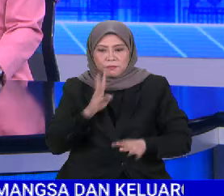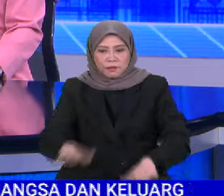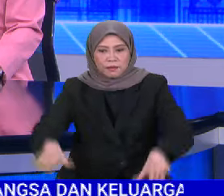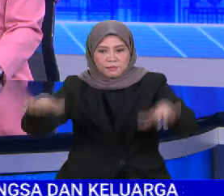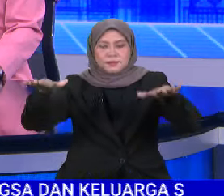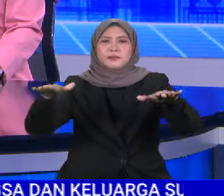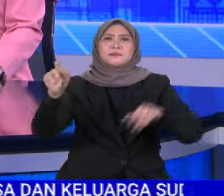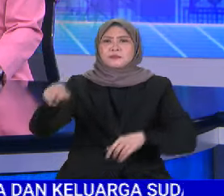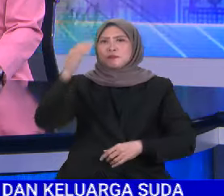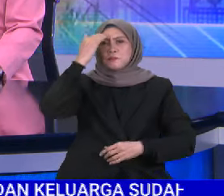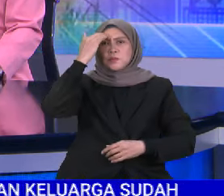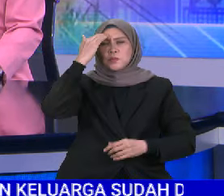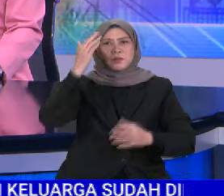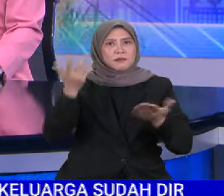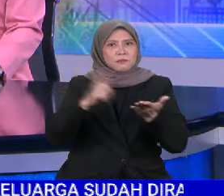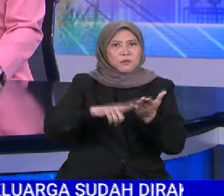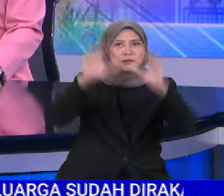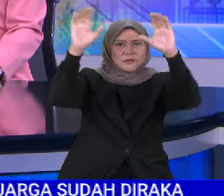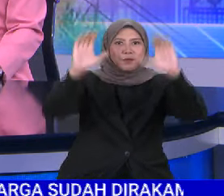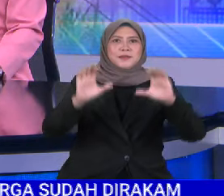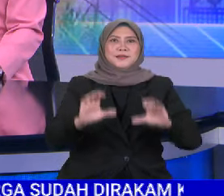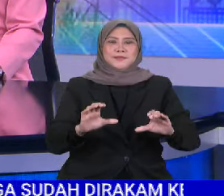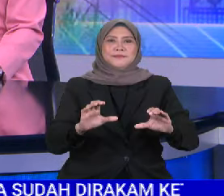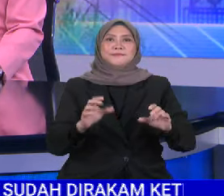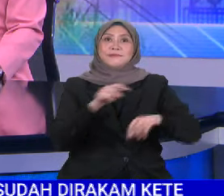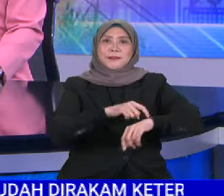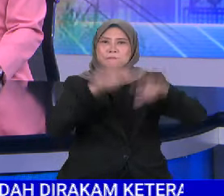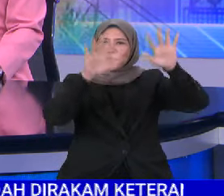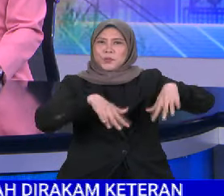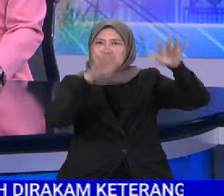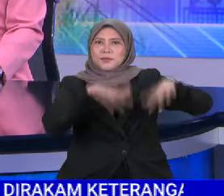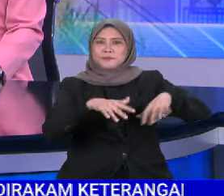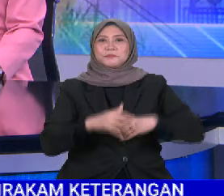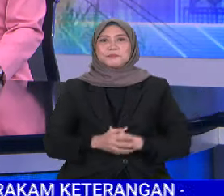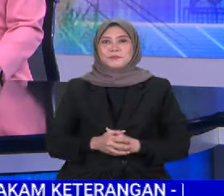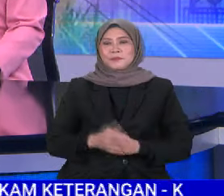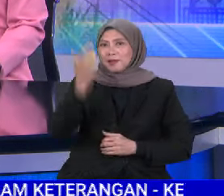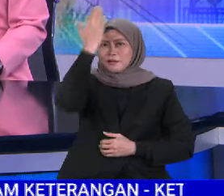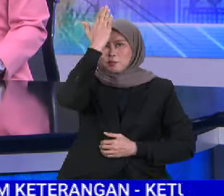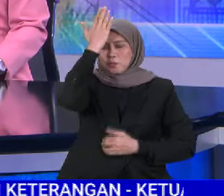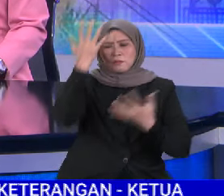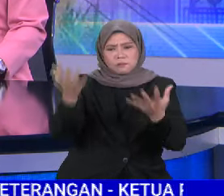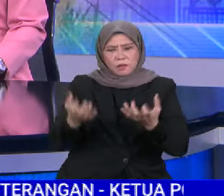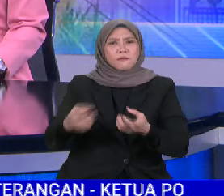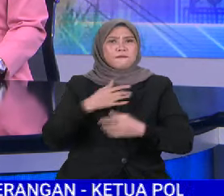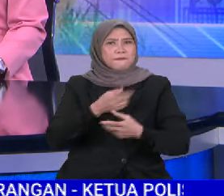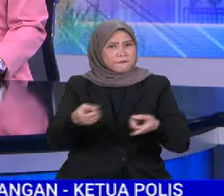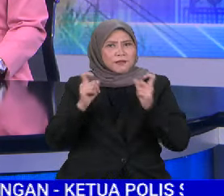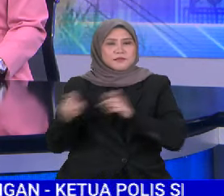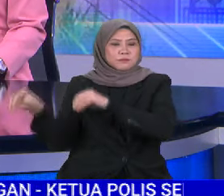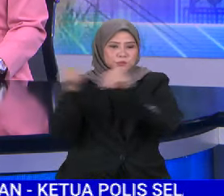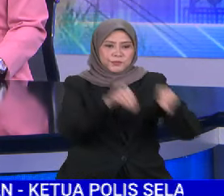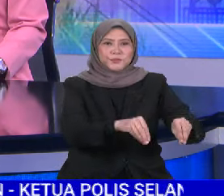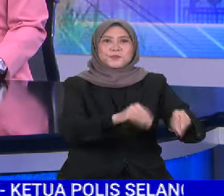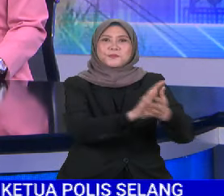agar sentiasa peka dengan perkembangan cuaca sepanjang musim tengkujuh. Baginda juga mahu mereka segera berpindah ke